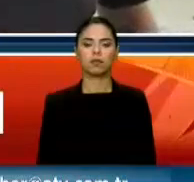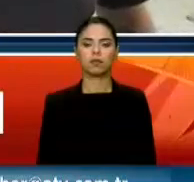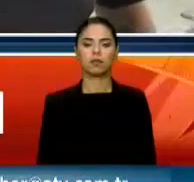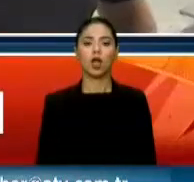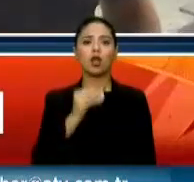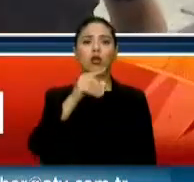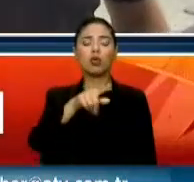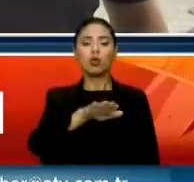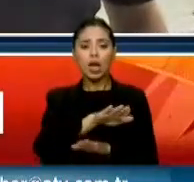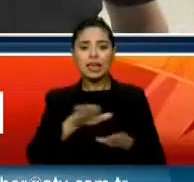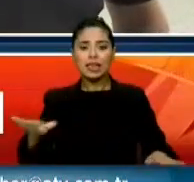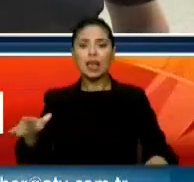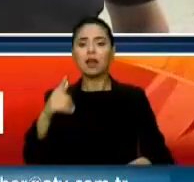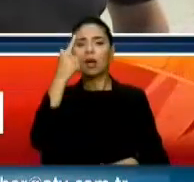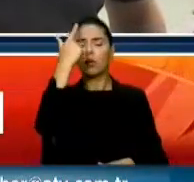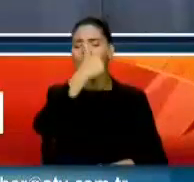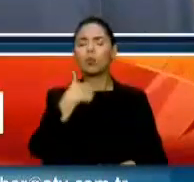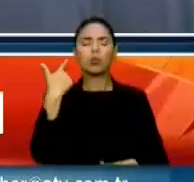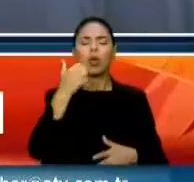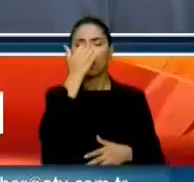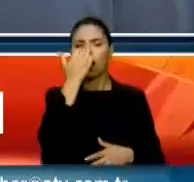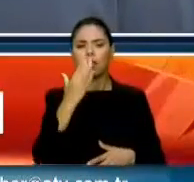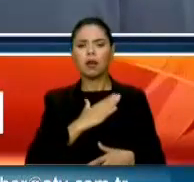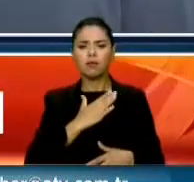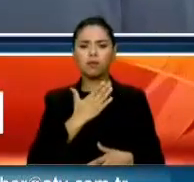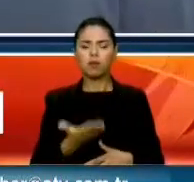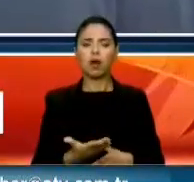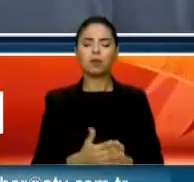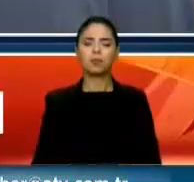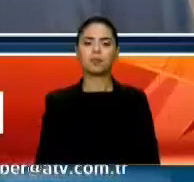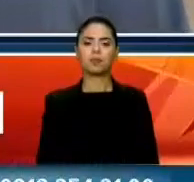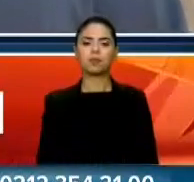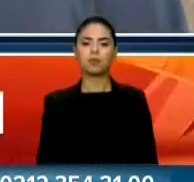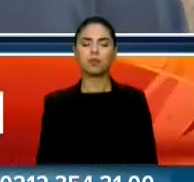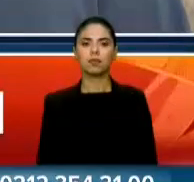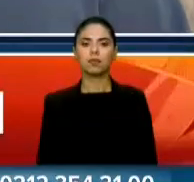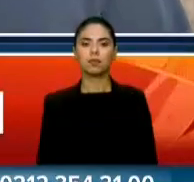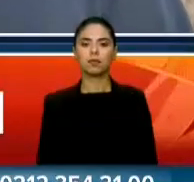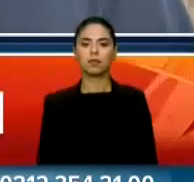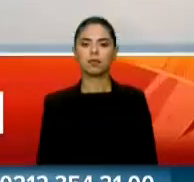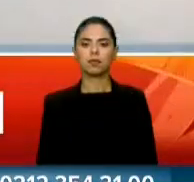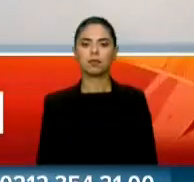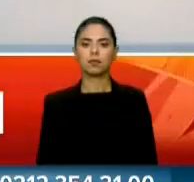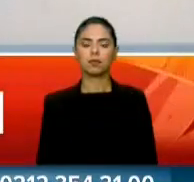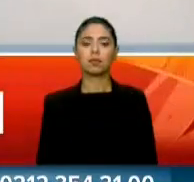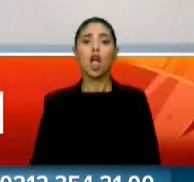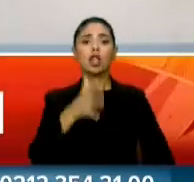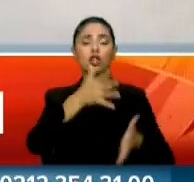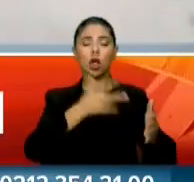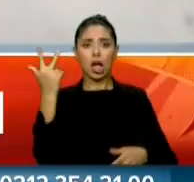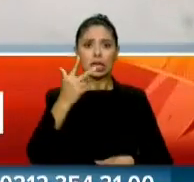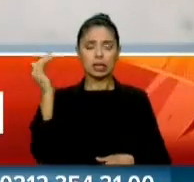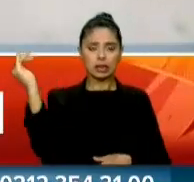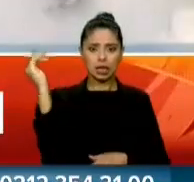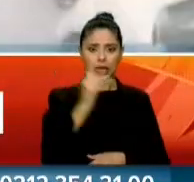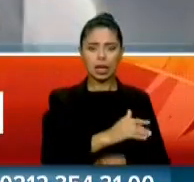Çocuk yerdeydi. Eli yüzü falan tamamen kan içindeydi. Adalete güveniyorum. Ve bu da karşılıksız kalmaz. Sokağa hızlı